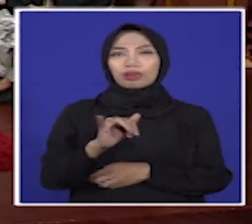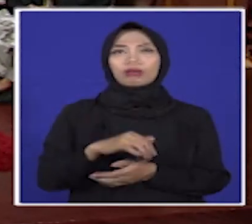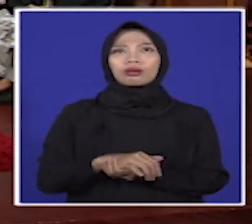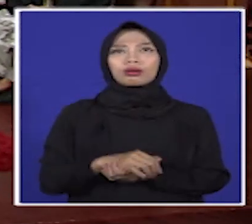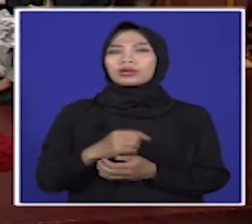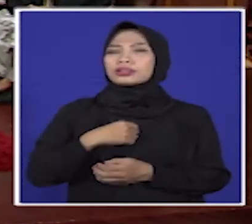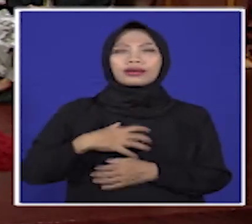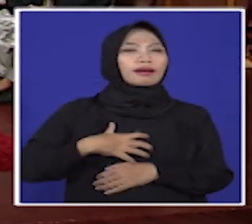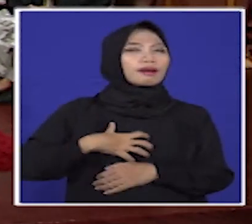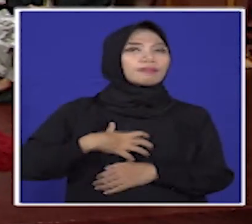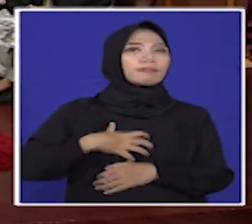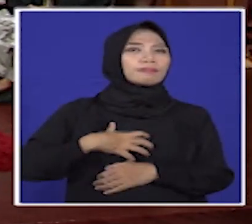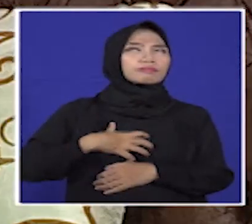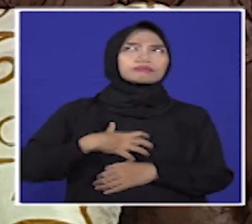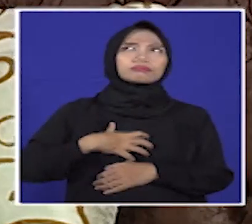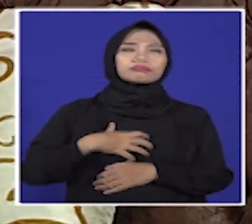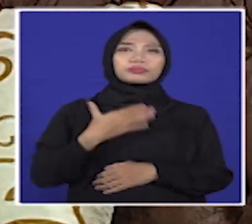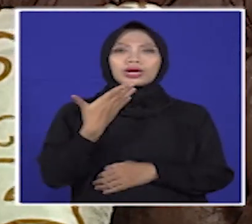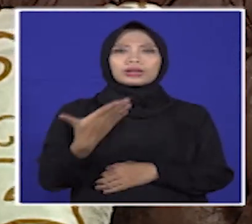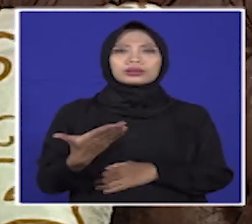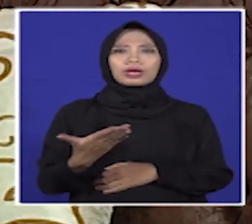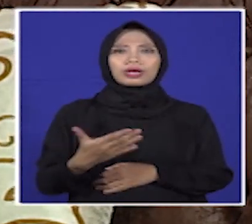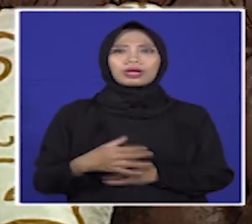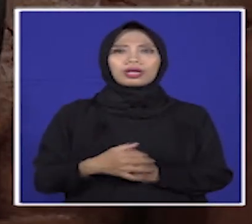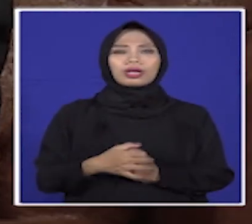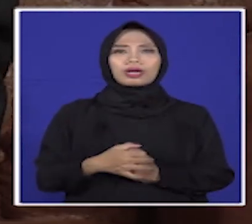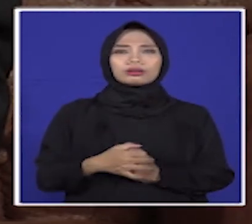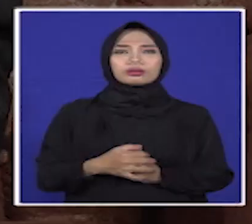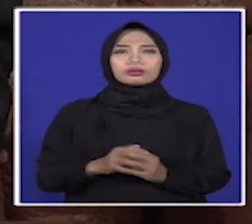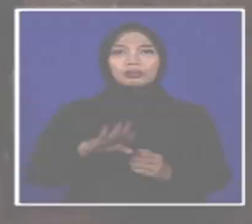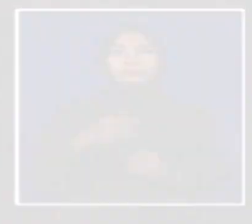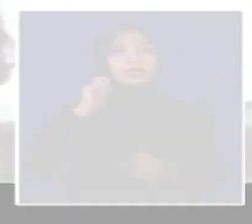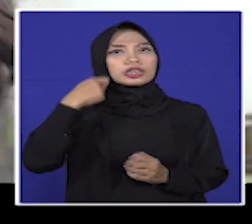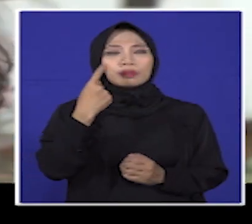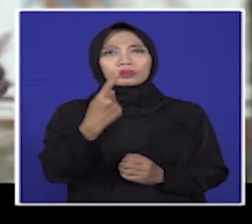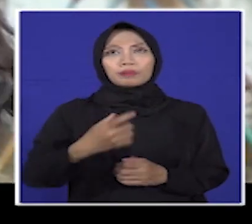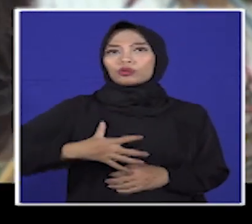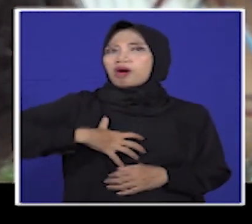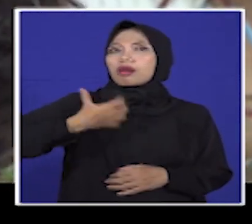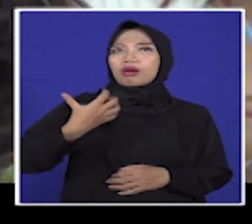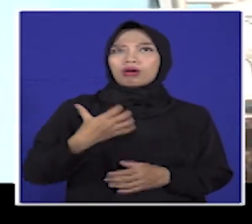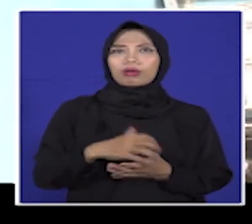juga? Marah-marah juga. Bahkan dia bilang dia mengiyakan hubungan itu.